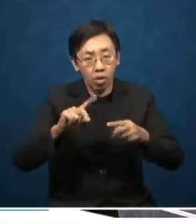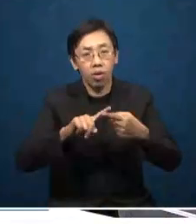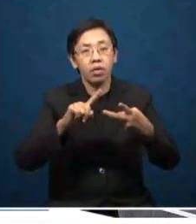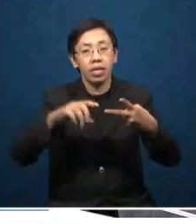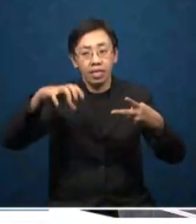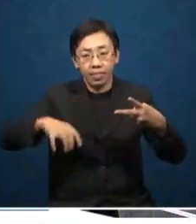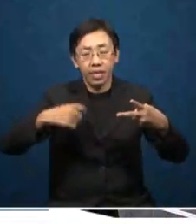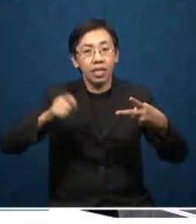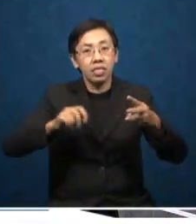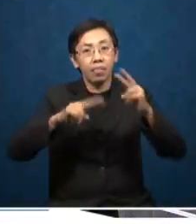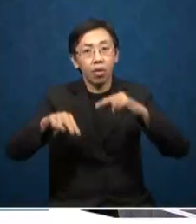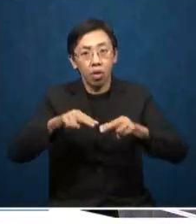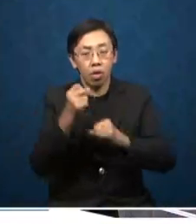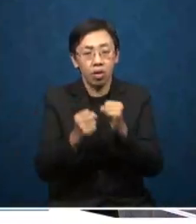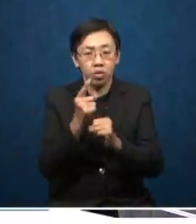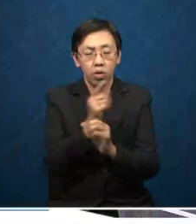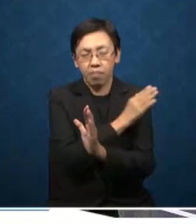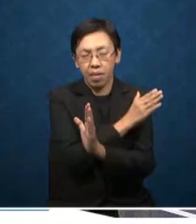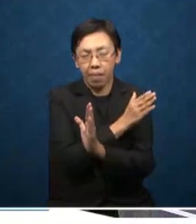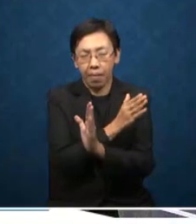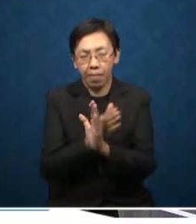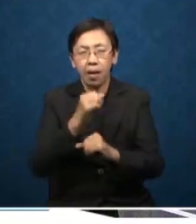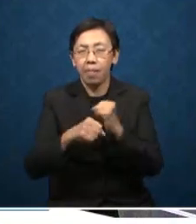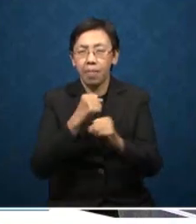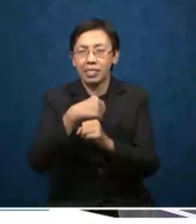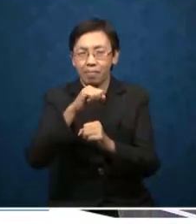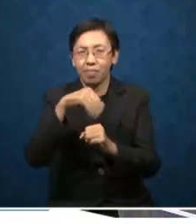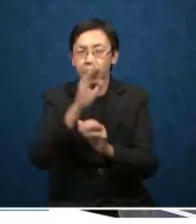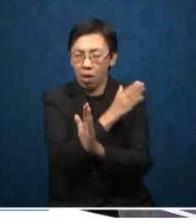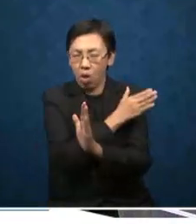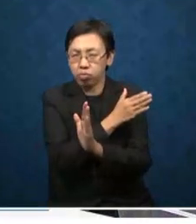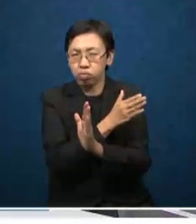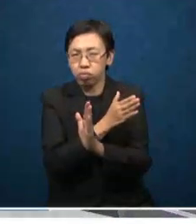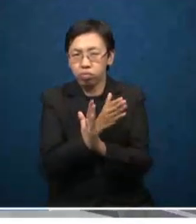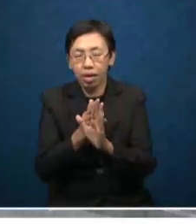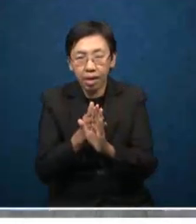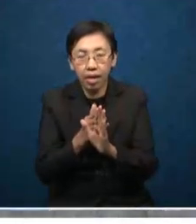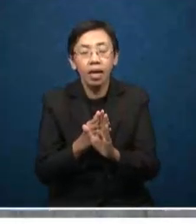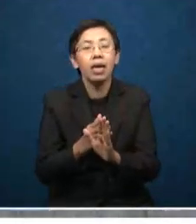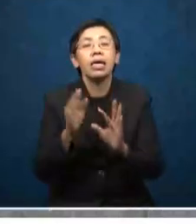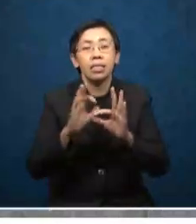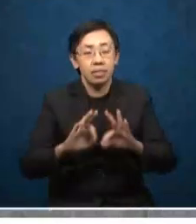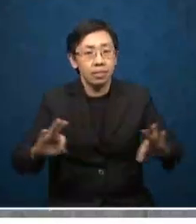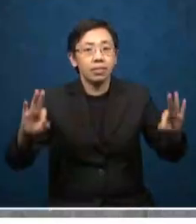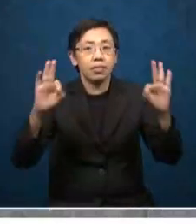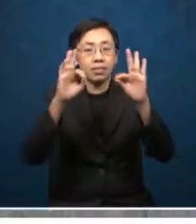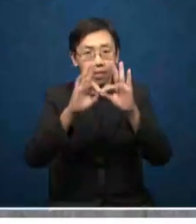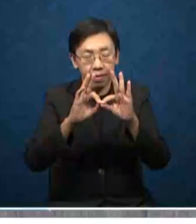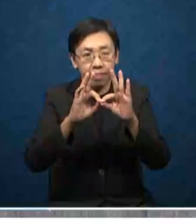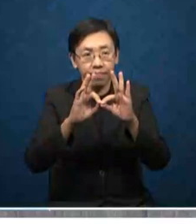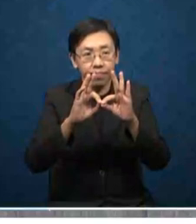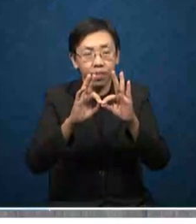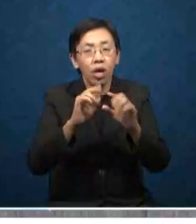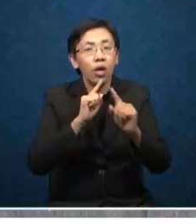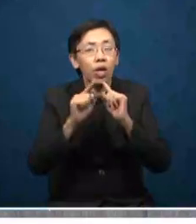ในรอบหลายปีที่ผ่านมาหรือหลายสิบปีที่ผ่านมาประเด็นที่สำคัญที่สุดที่มีการกล่าว